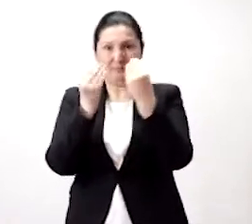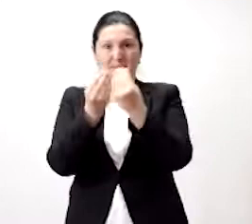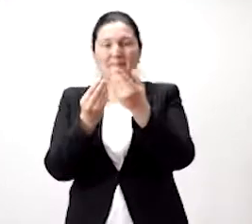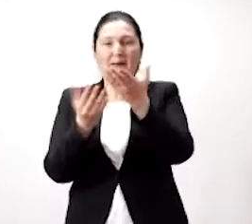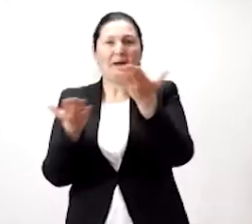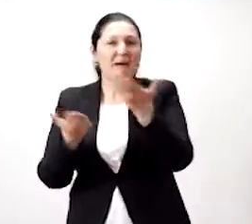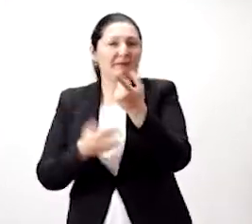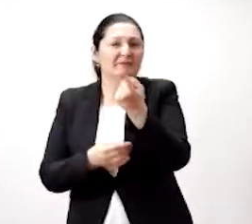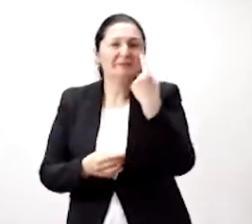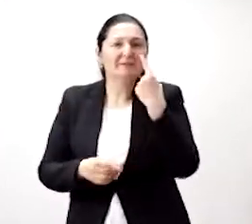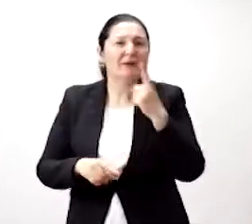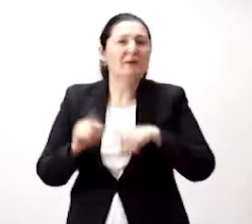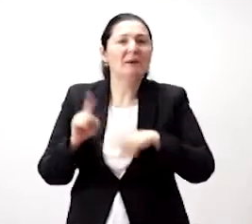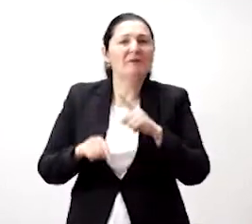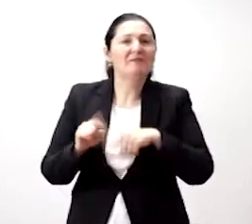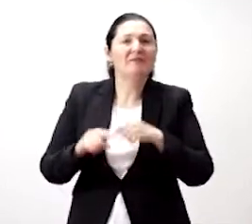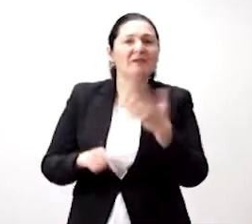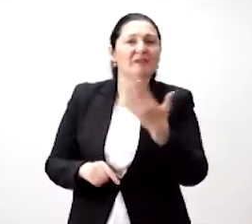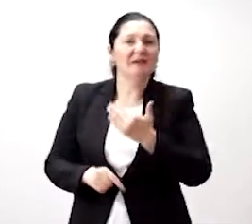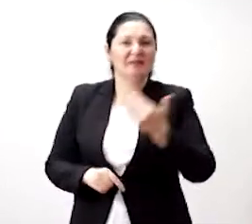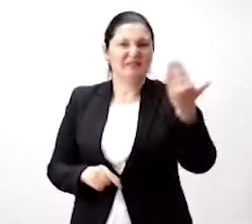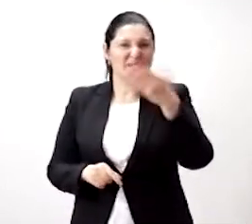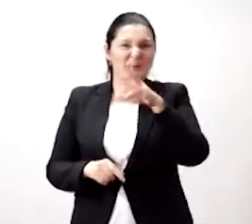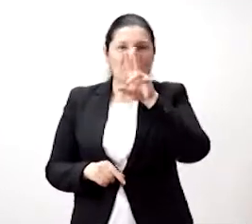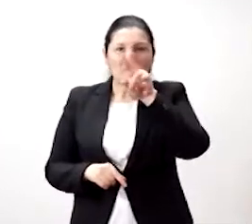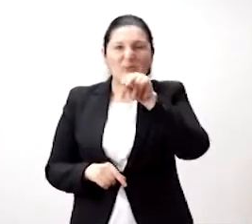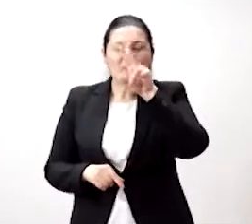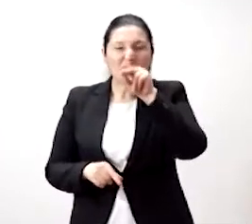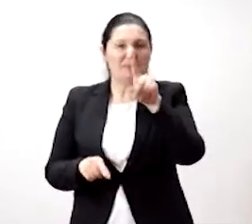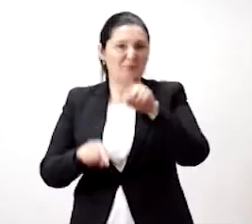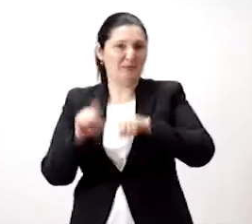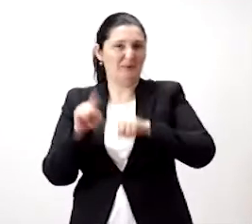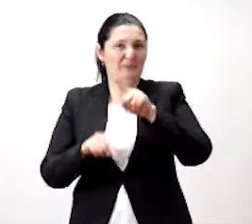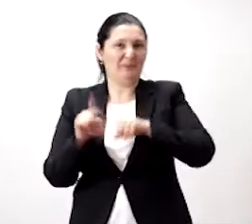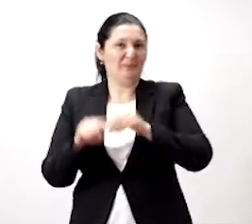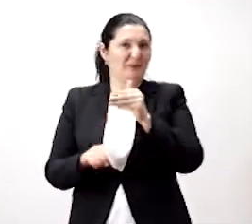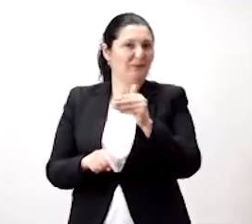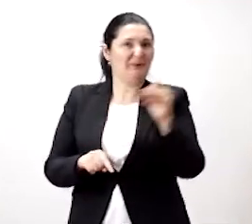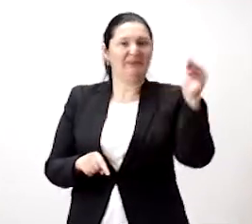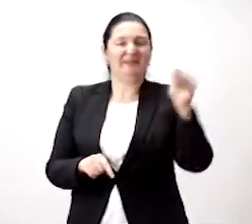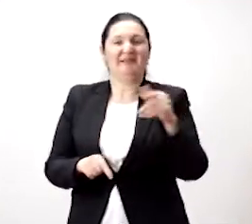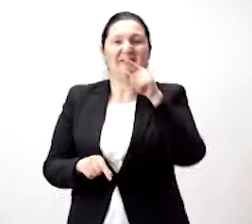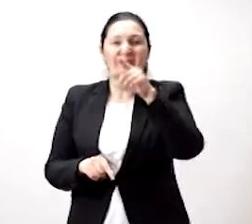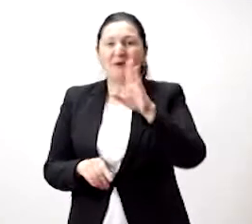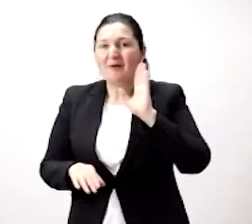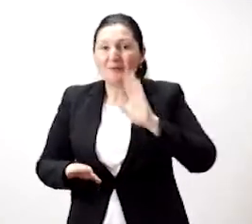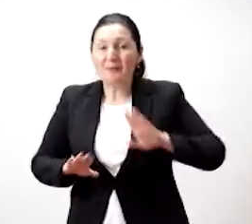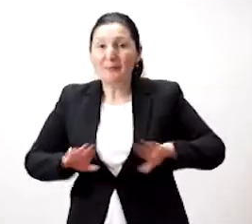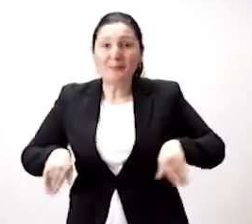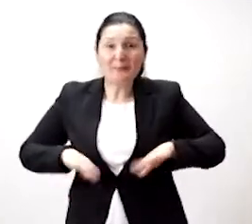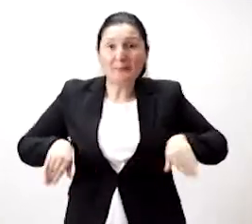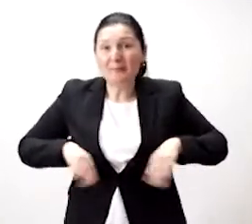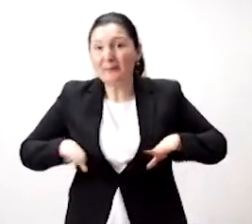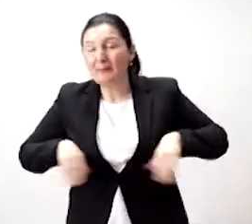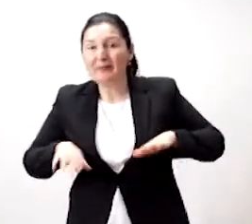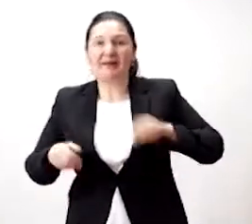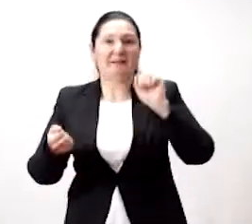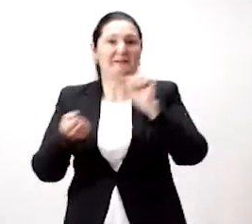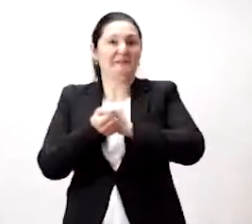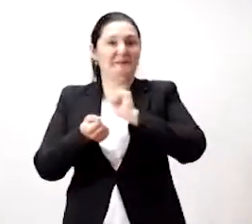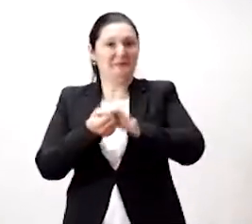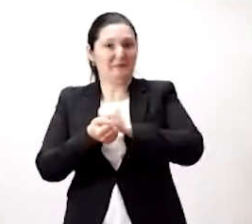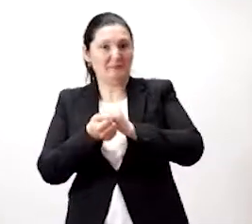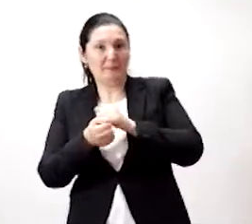лонаи кадом хешамон аст? Лонаи мурғоби нул. Мурғоби нул ҳам дар об ва ҳам дар хушкӣ зиндагӣ